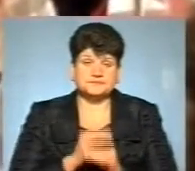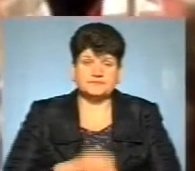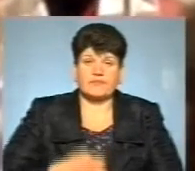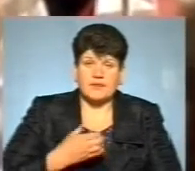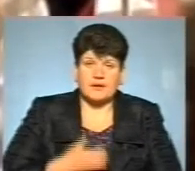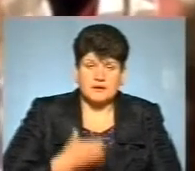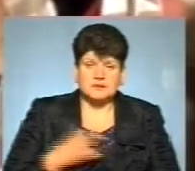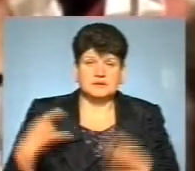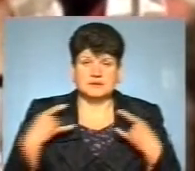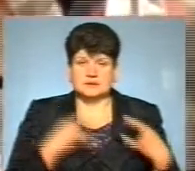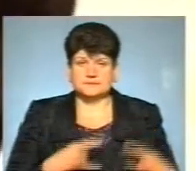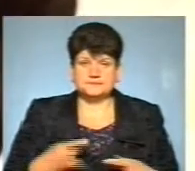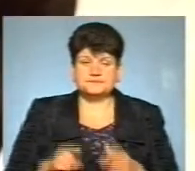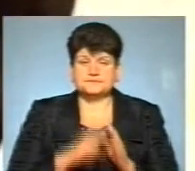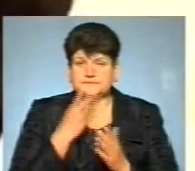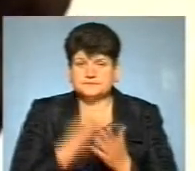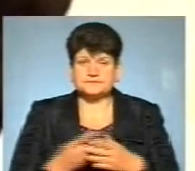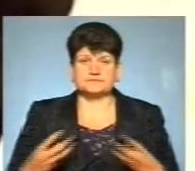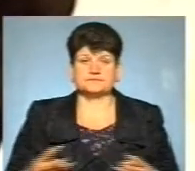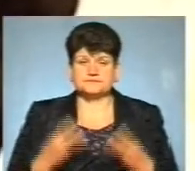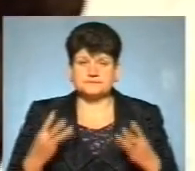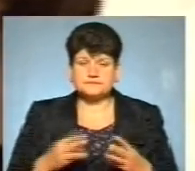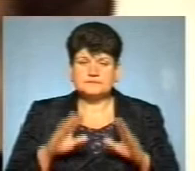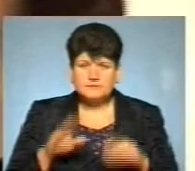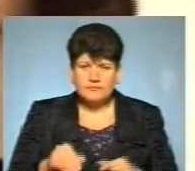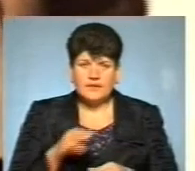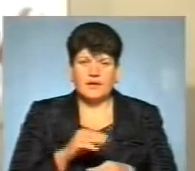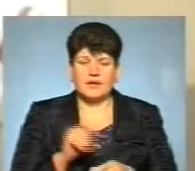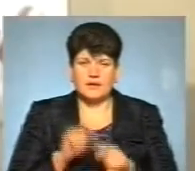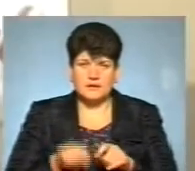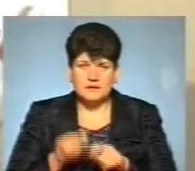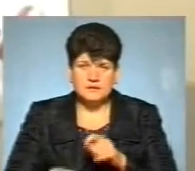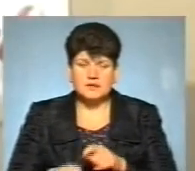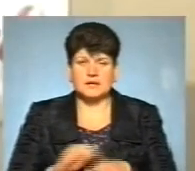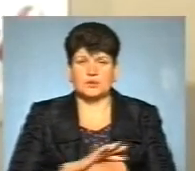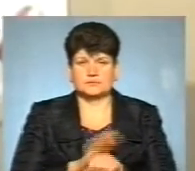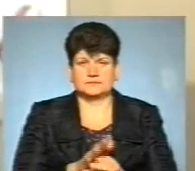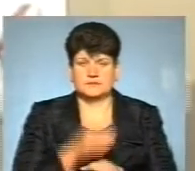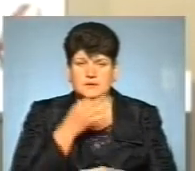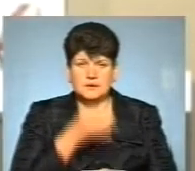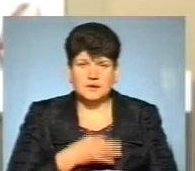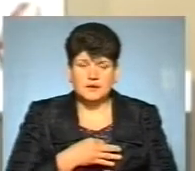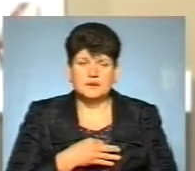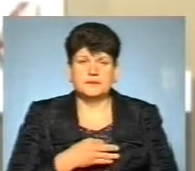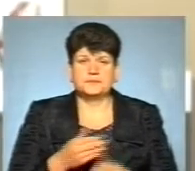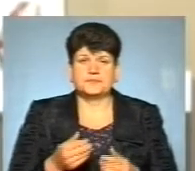Рентген легень показав пневмонію, а пізніше тест виявив коронавірус. В лікарні вже мене, звісно, ніхто